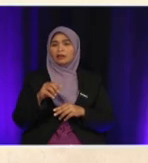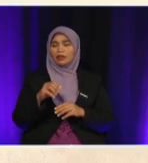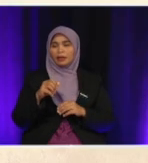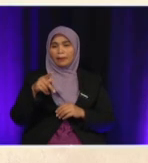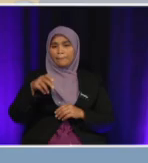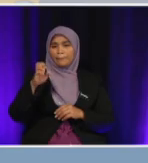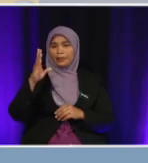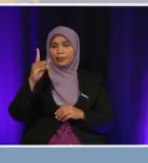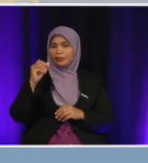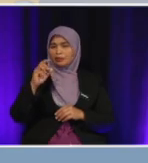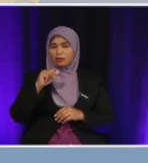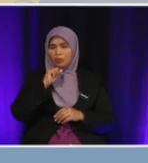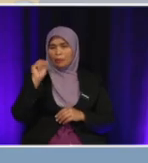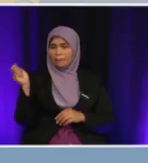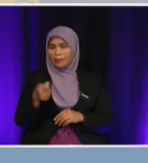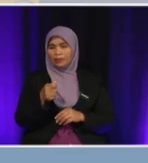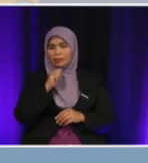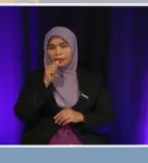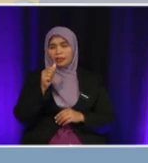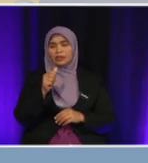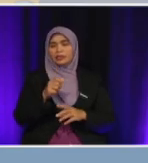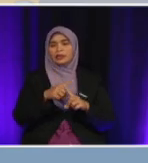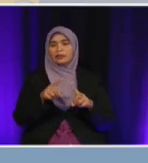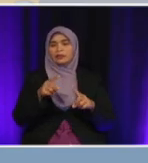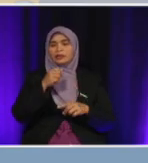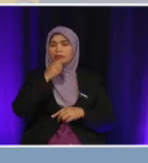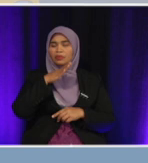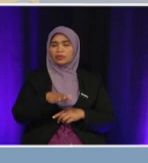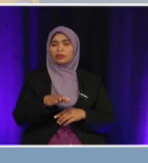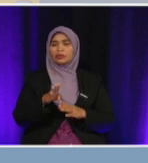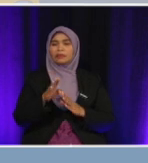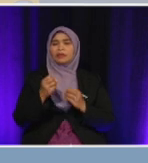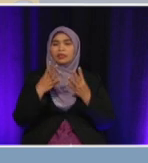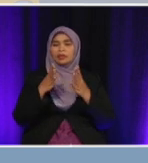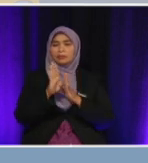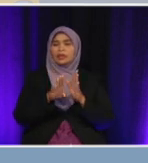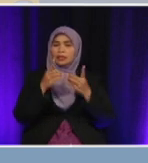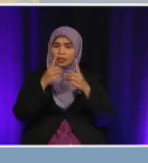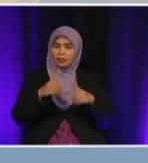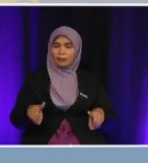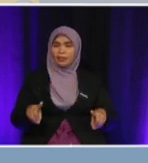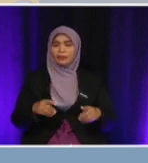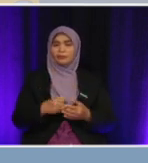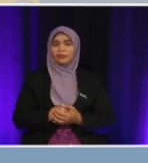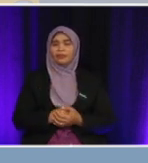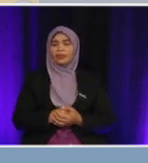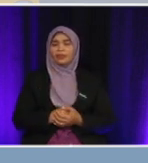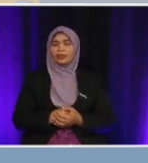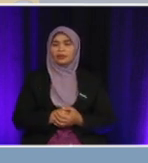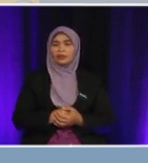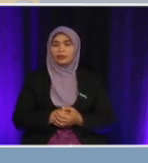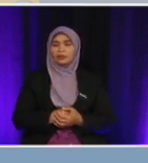Rasulullah berperang untuk perdamaian ataupun ingin membela diri selanjutnya Islam tidak